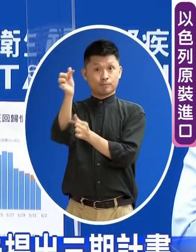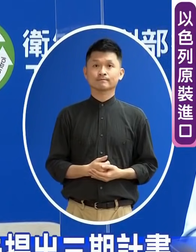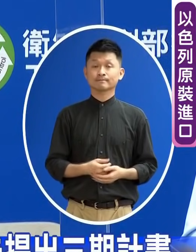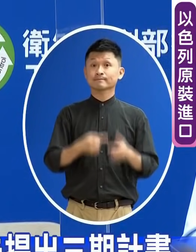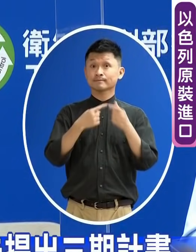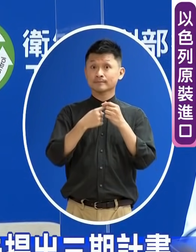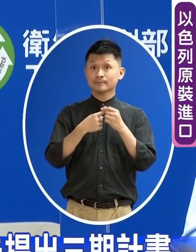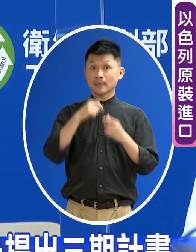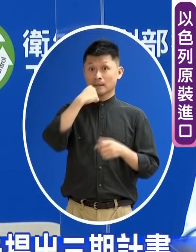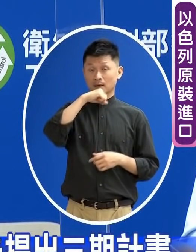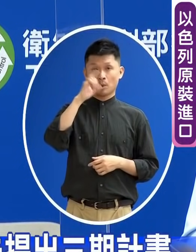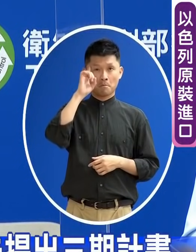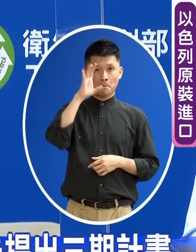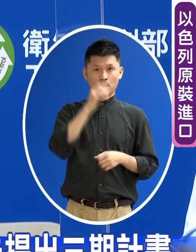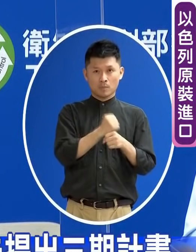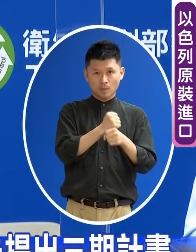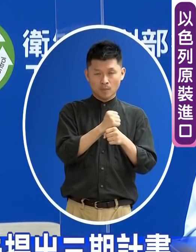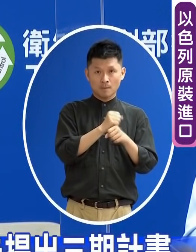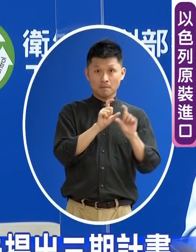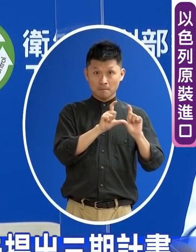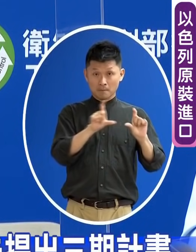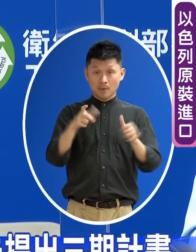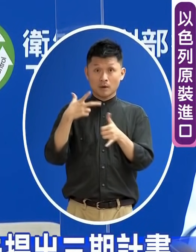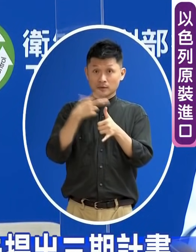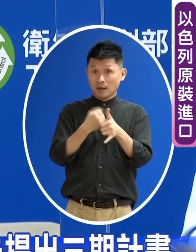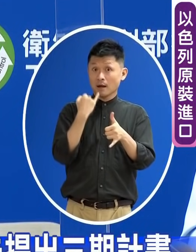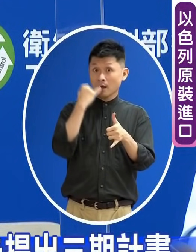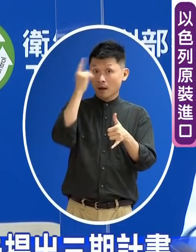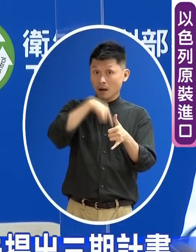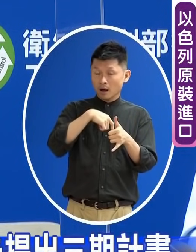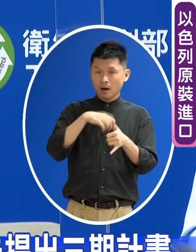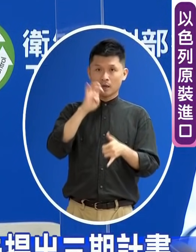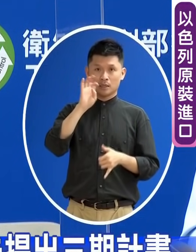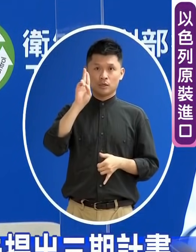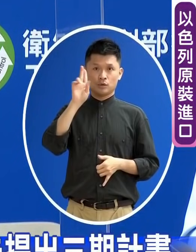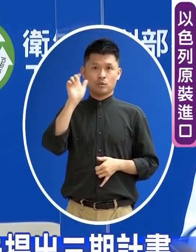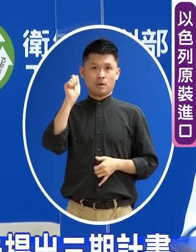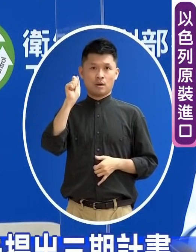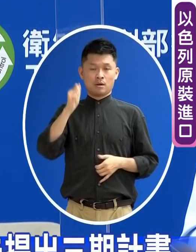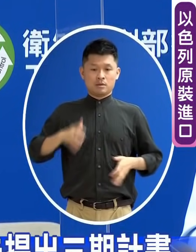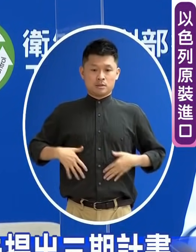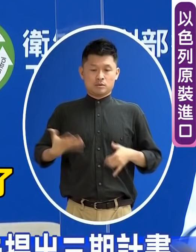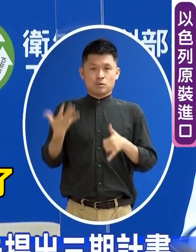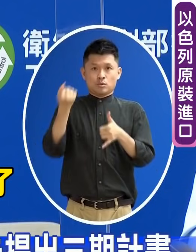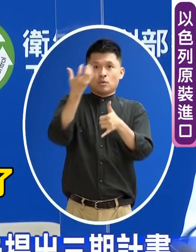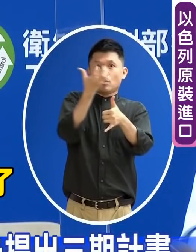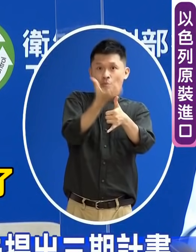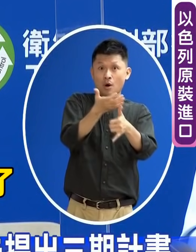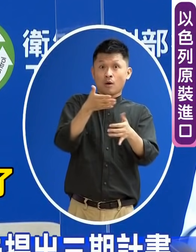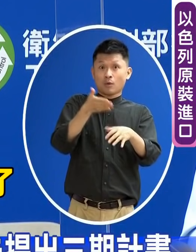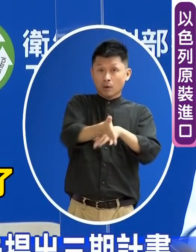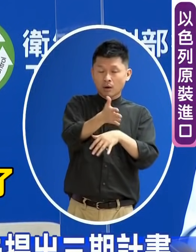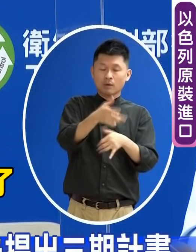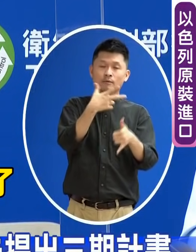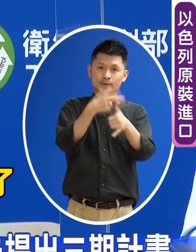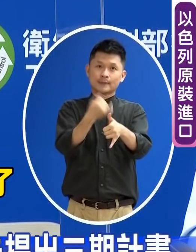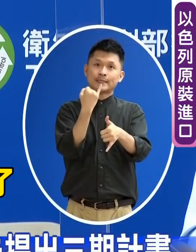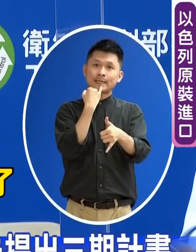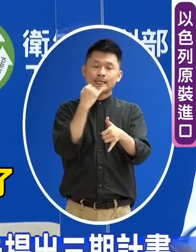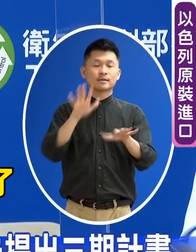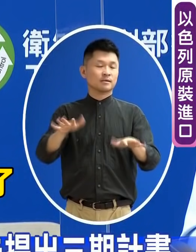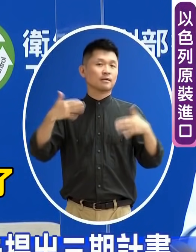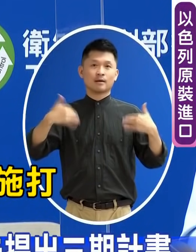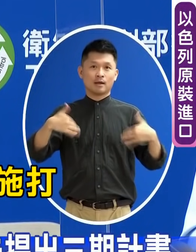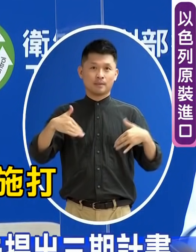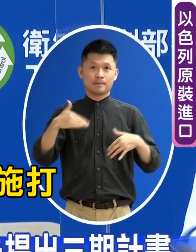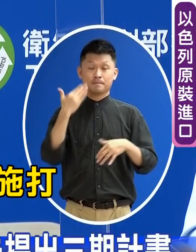EUA。 国产疫苗能不能打，那还是要通过 EUA， 现在还没有通过 EUA。 那当然如果有 EUA